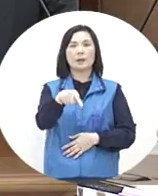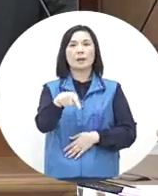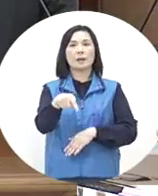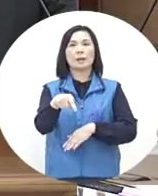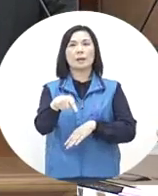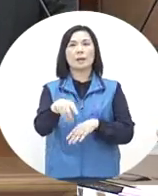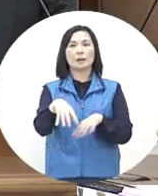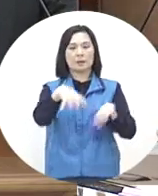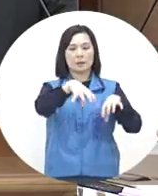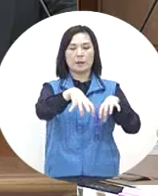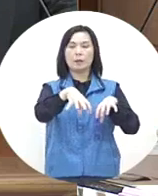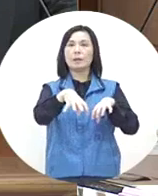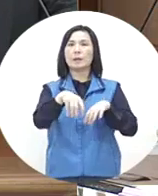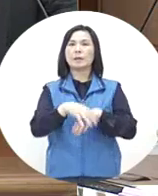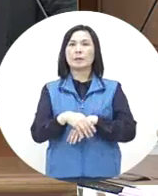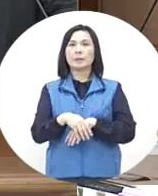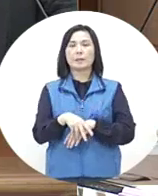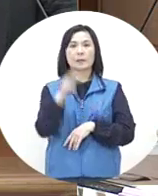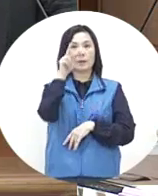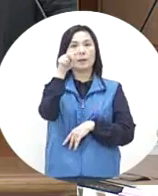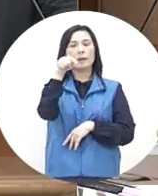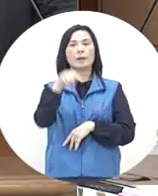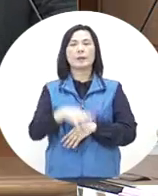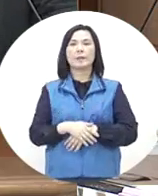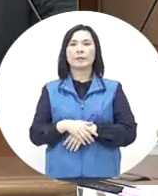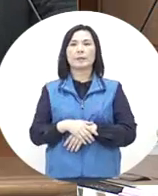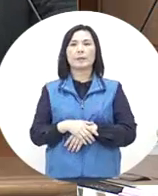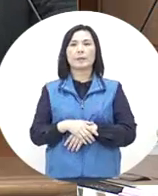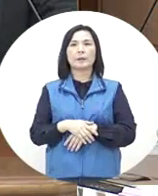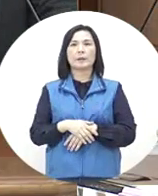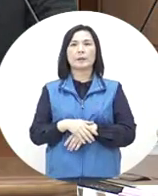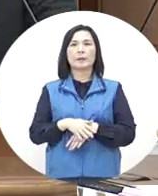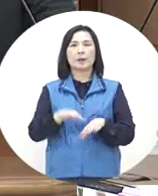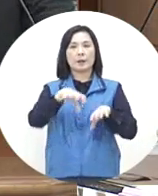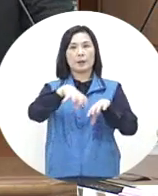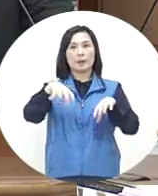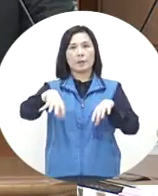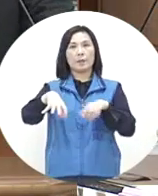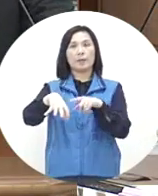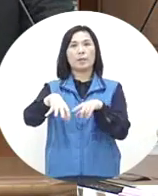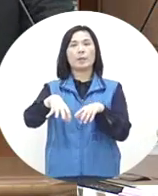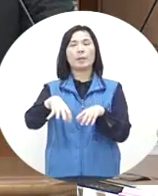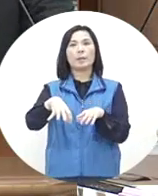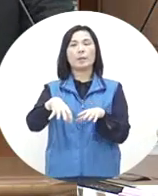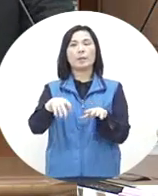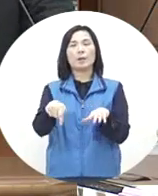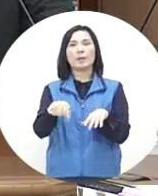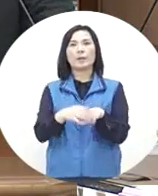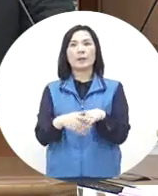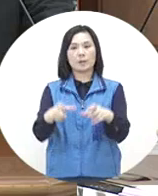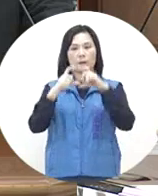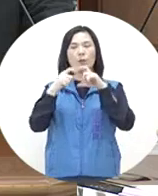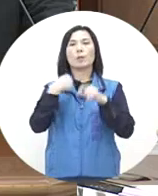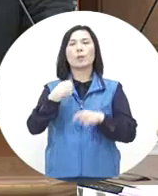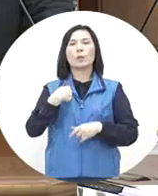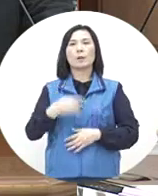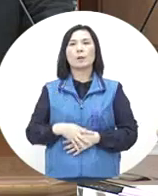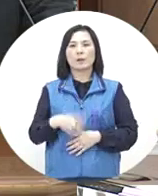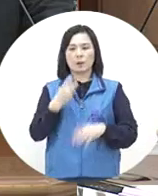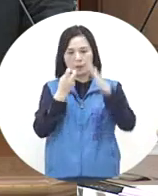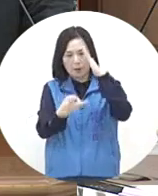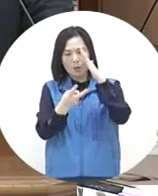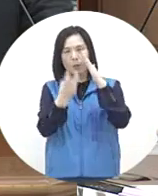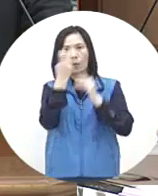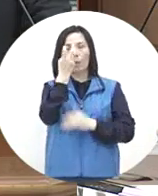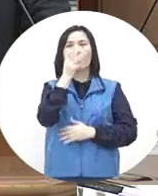市长你可以看一下，旁边这个是回复我的，好，哦，有去稽查，但